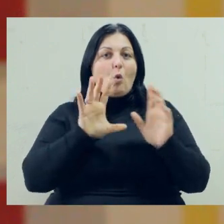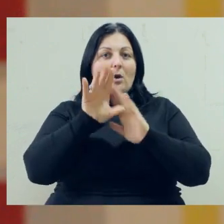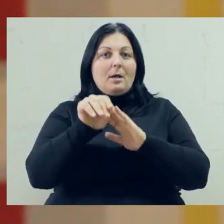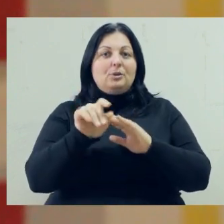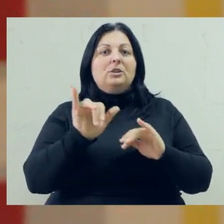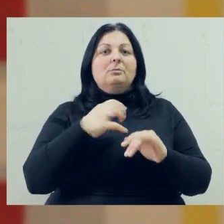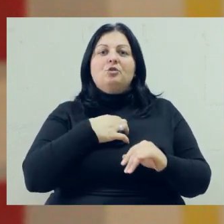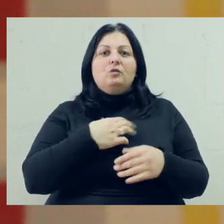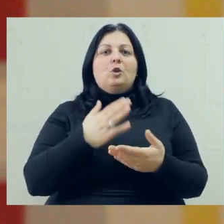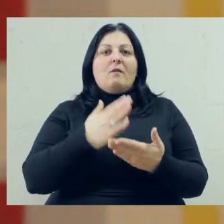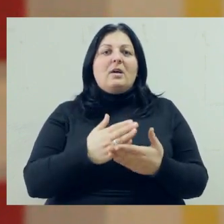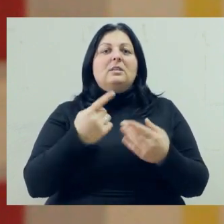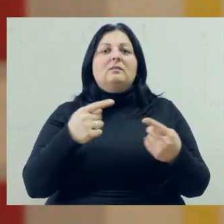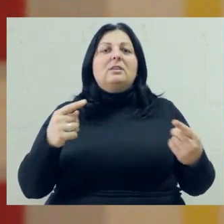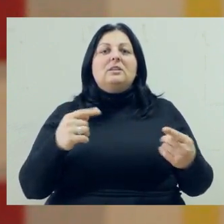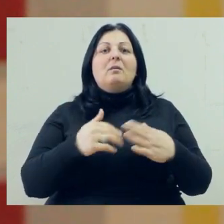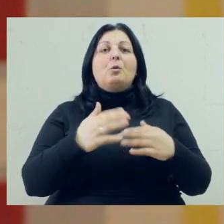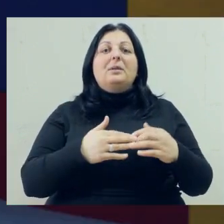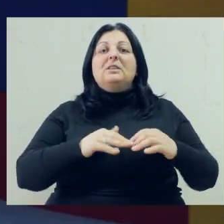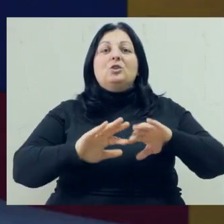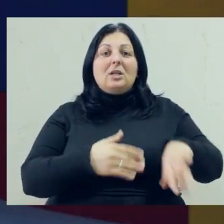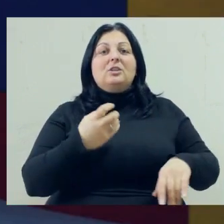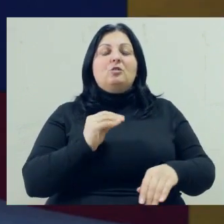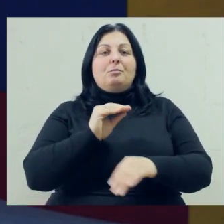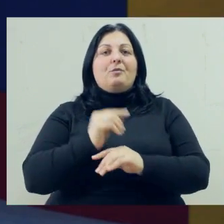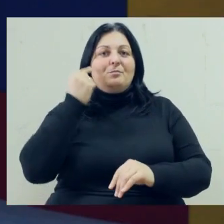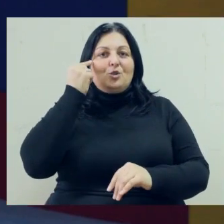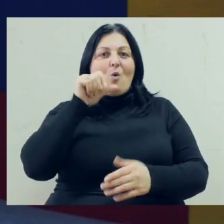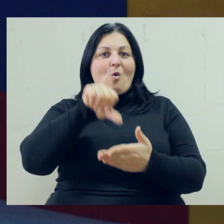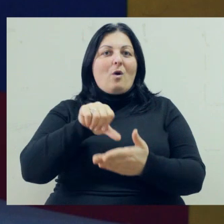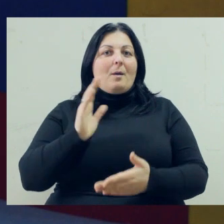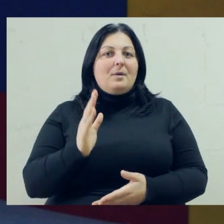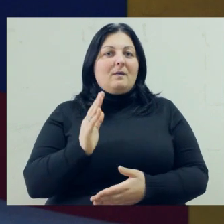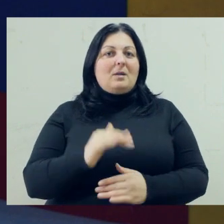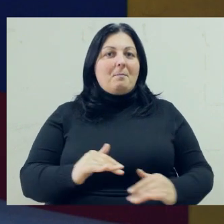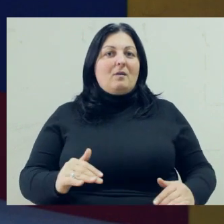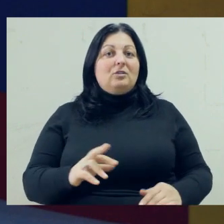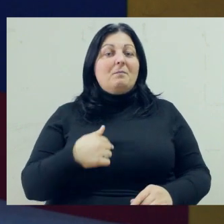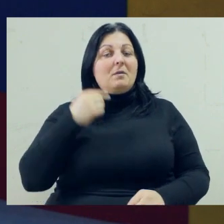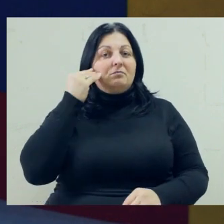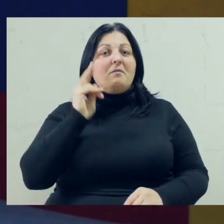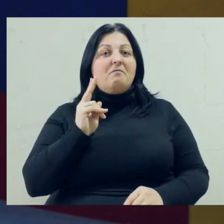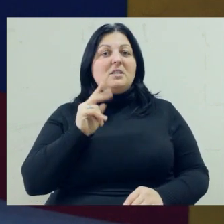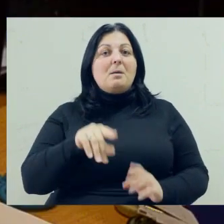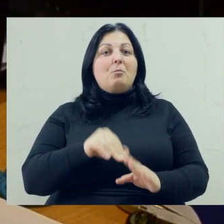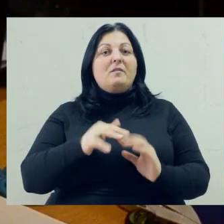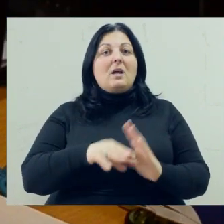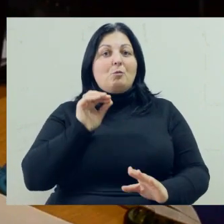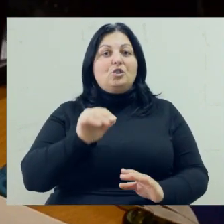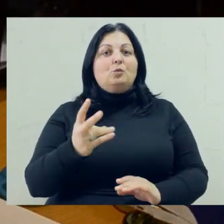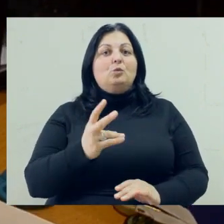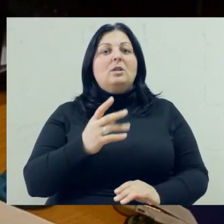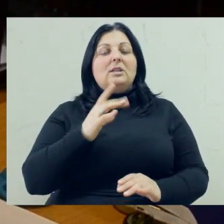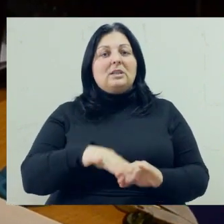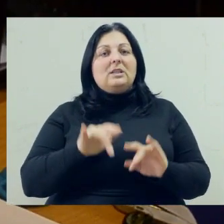და სკოლებს, სადაც მნიშვნელოვანია, რომ სხვა პროფესიონალების გარდა ბავშვთა ფსიქოლოგები იყვნენ და ვთვლი, რომ ვინც ამ პროფესიას აირჩევს,